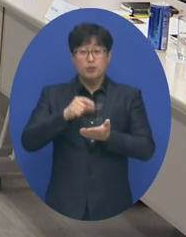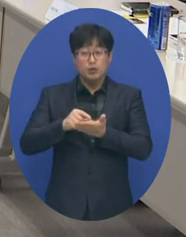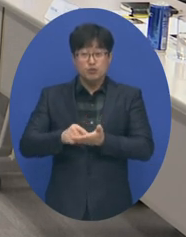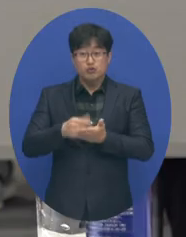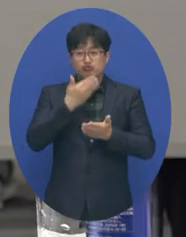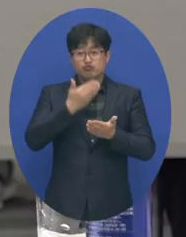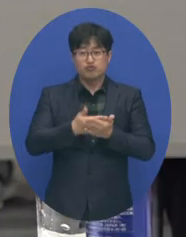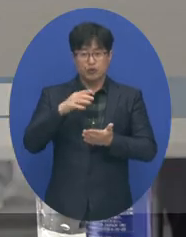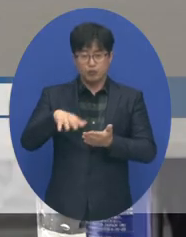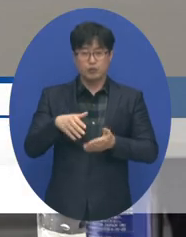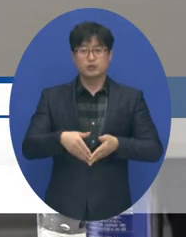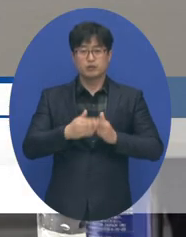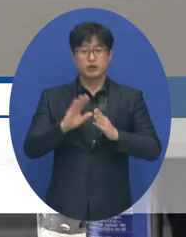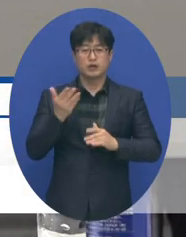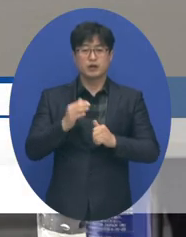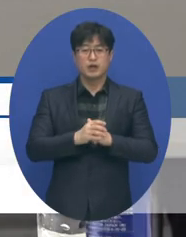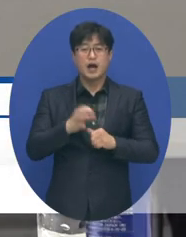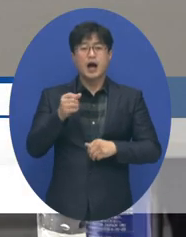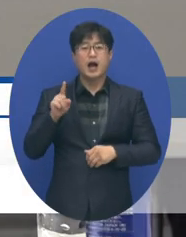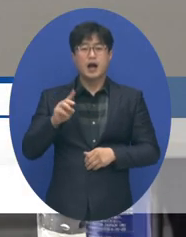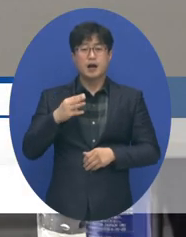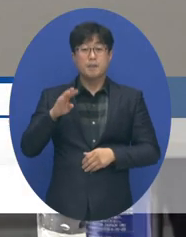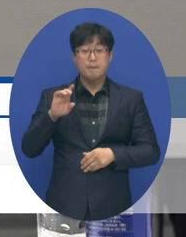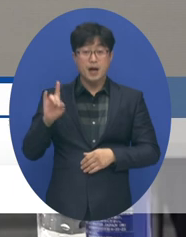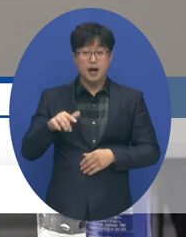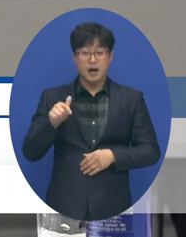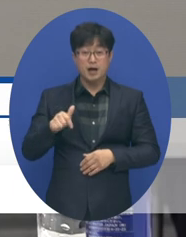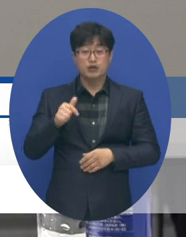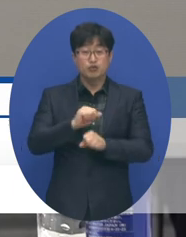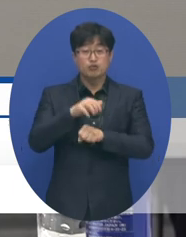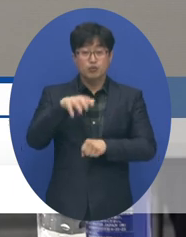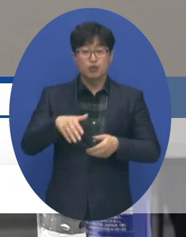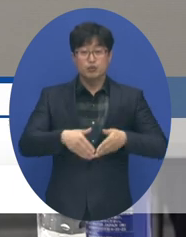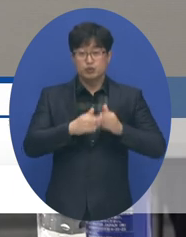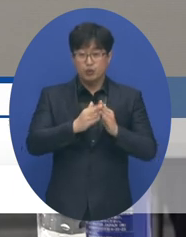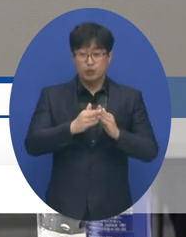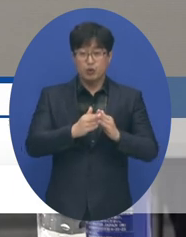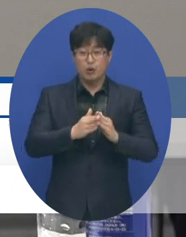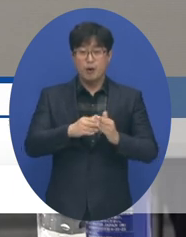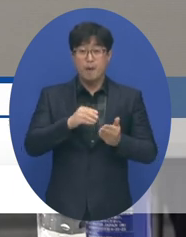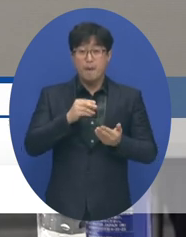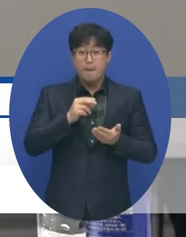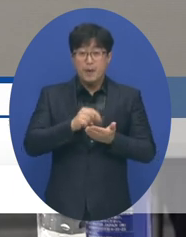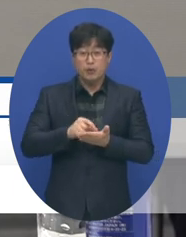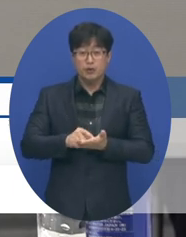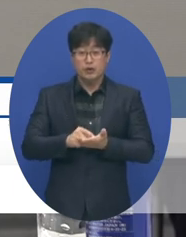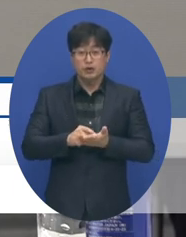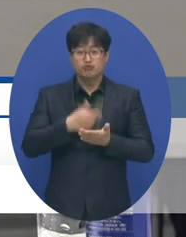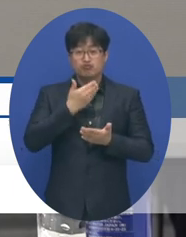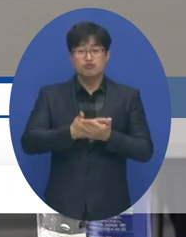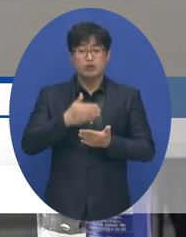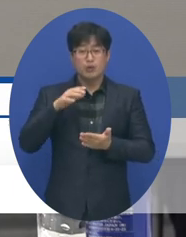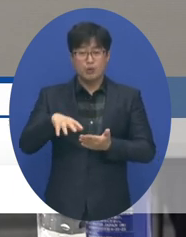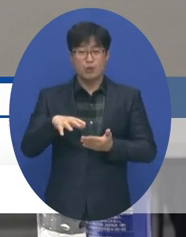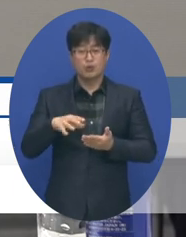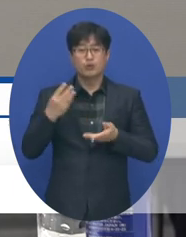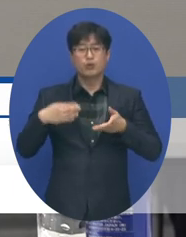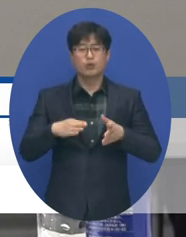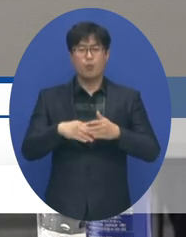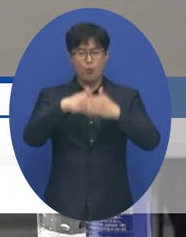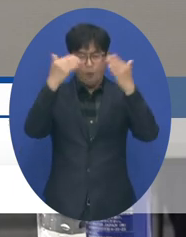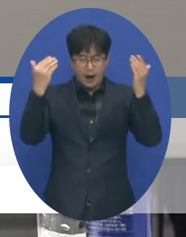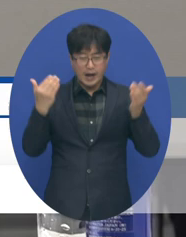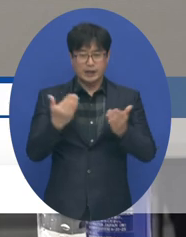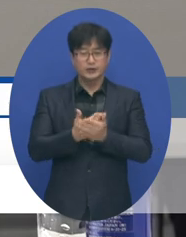했습니다. 알박에서 이 연구소 건립을 하게 된 것은 액수로도 따질 수 없는